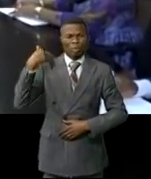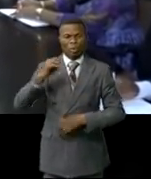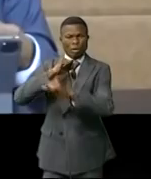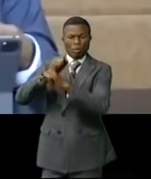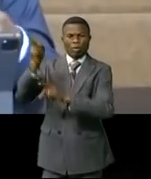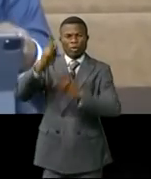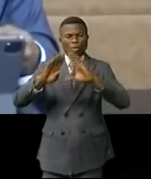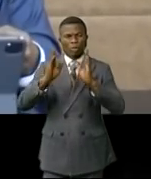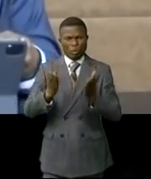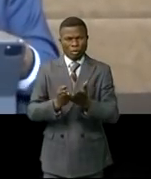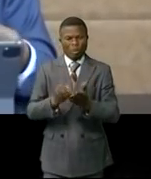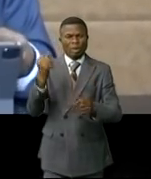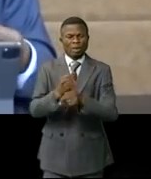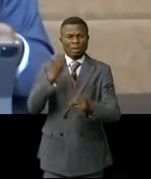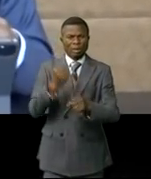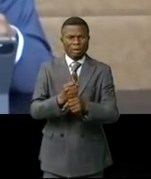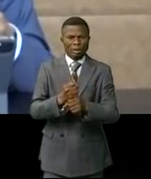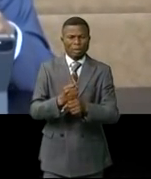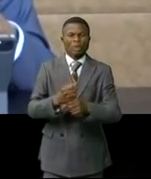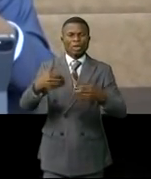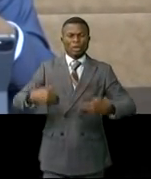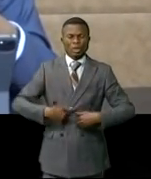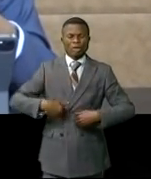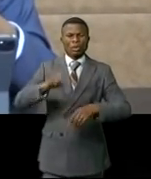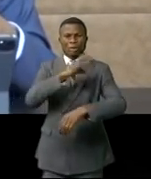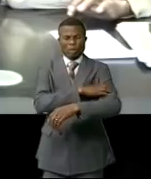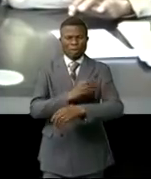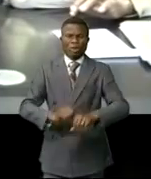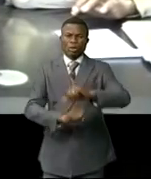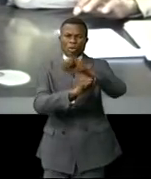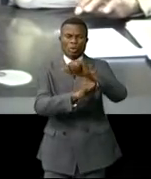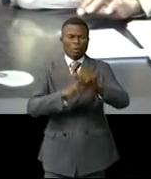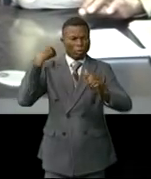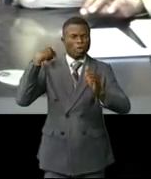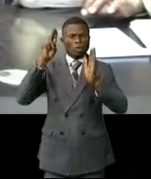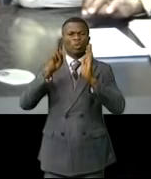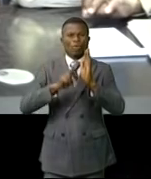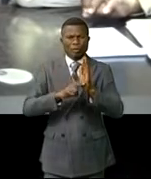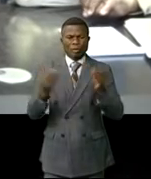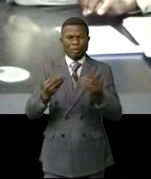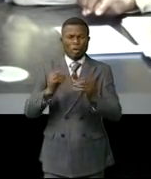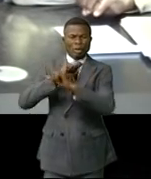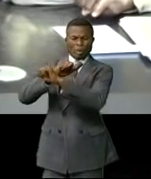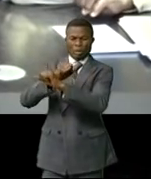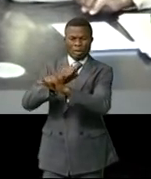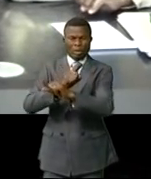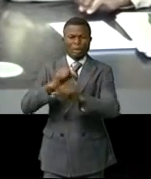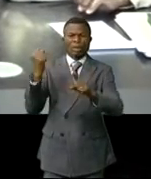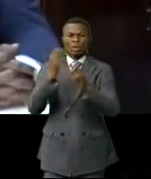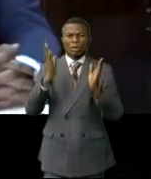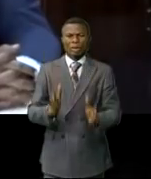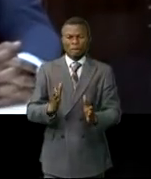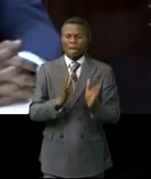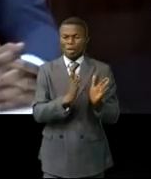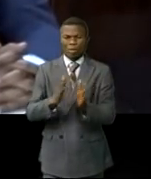la population dans le travail de génie civil et apporter l'assistance au gouvernement afin de protéger les investissements